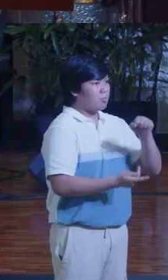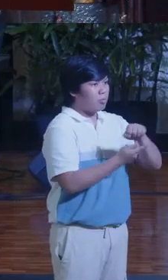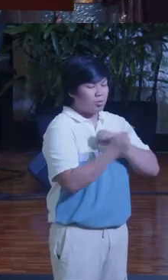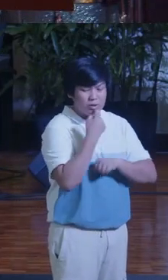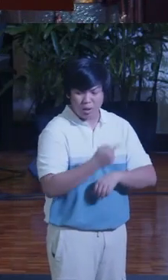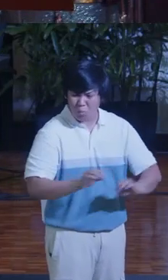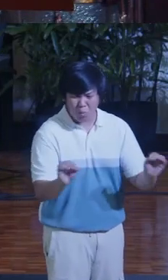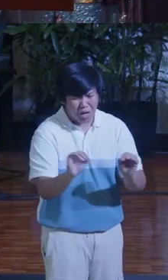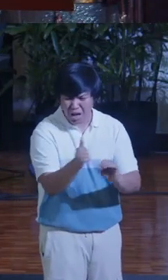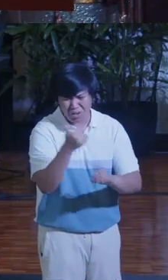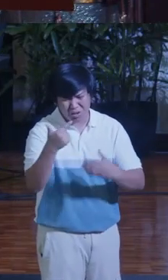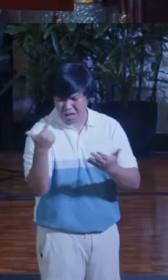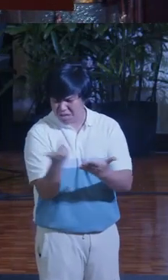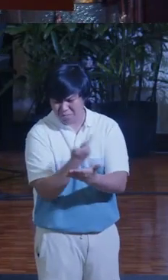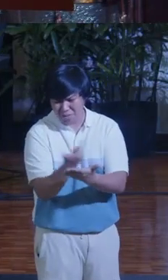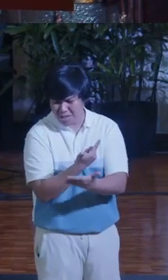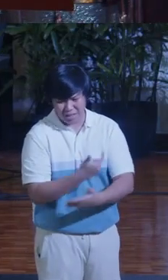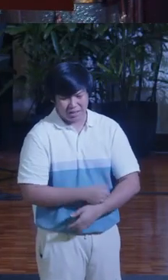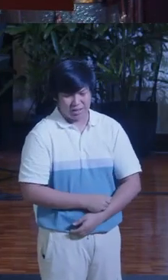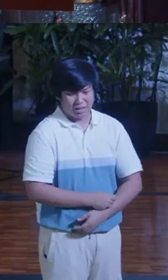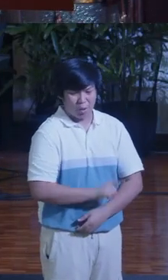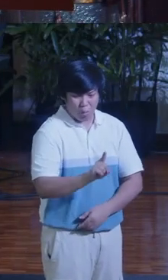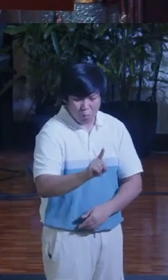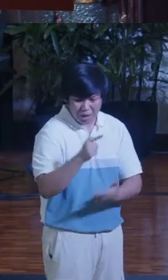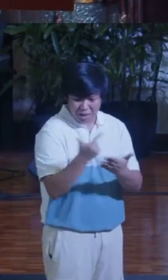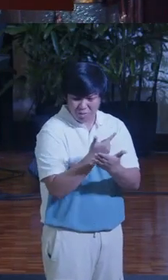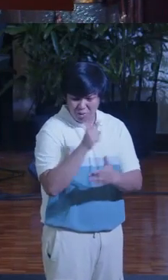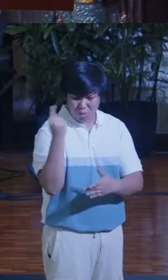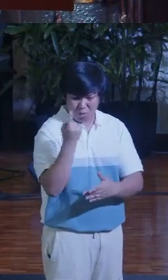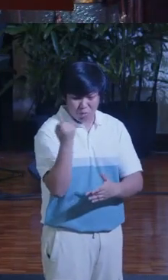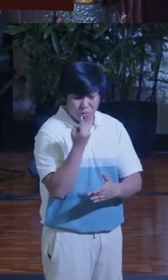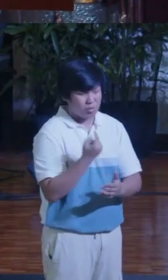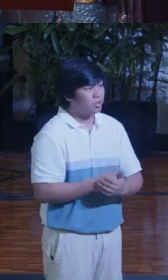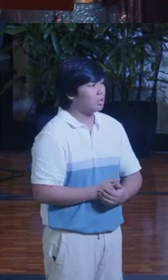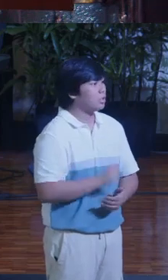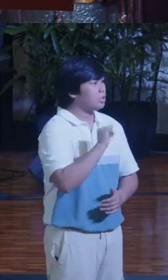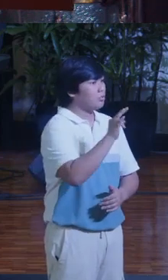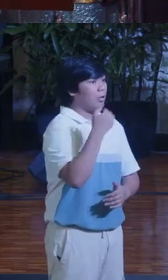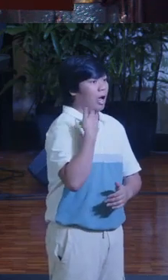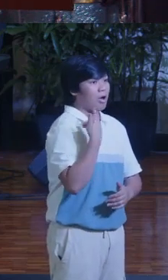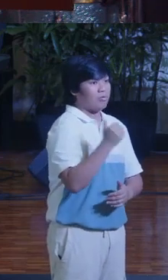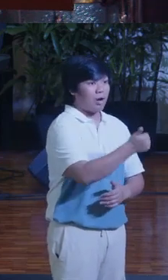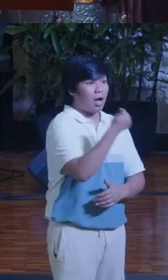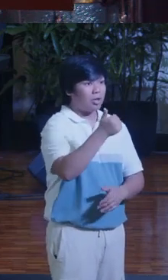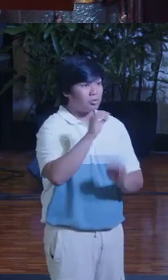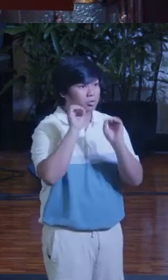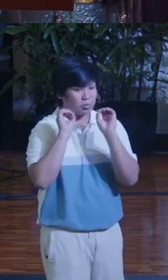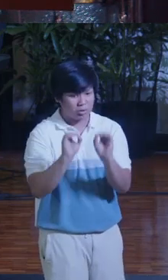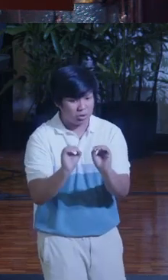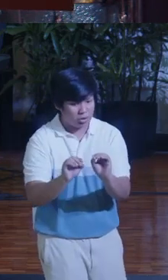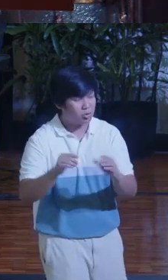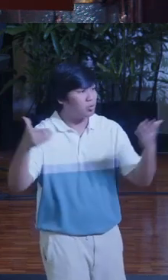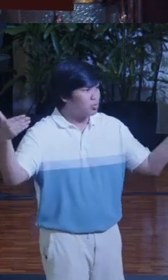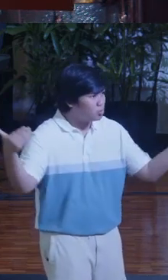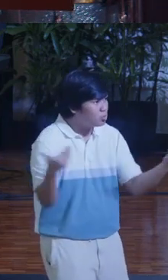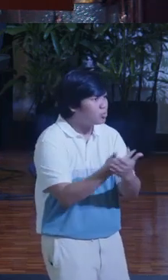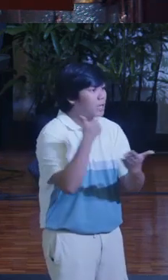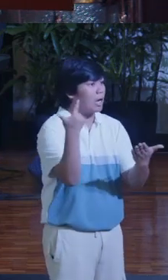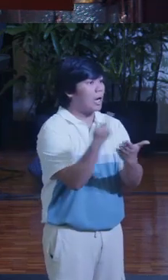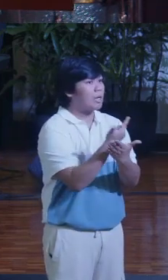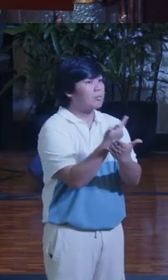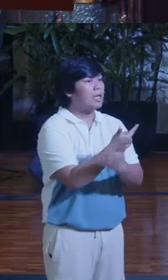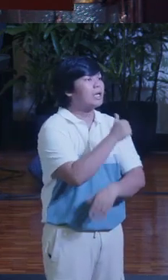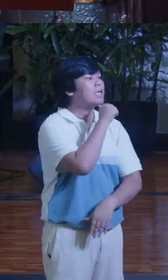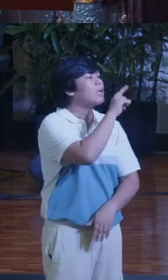sabi niya. Dahil kung meron man dumating daw na magtuturo ng kakaibang gospel, sila